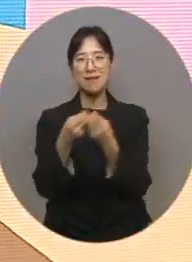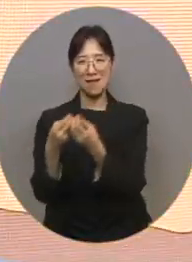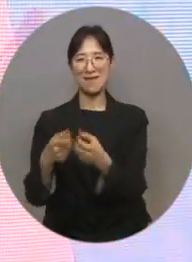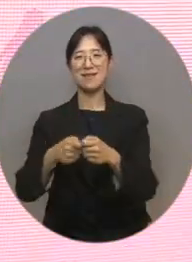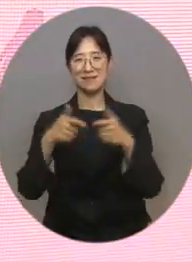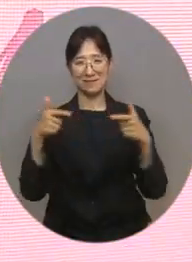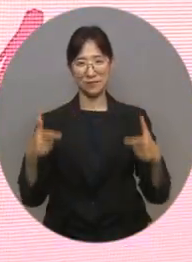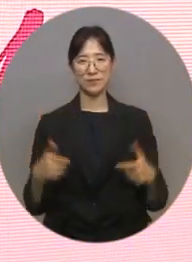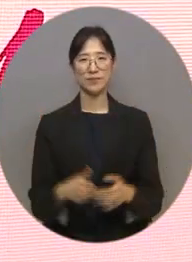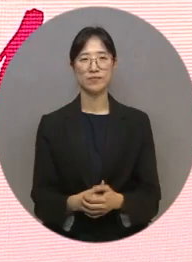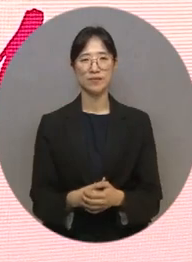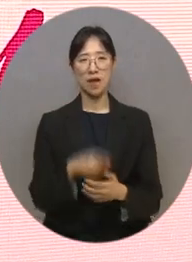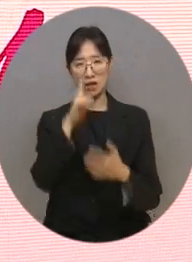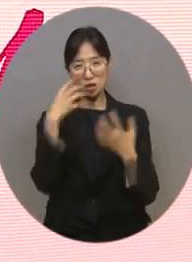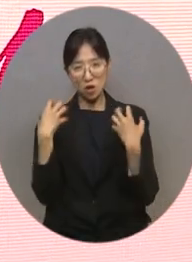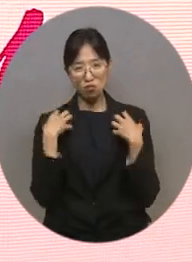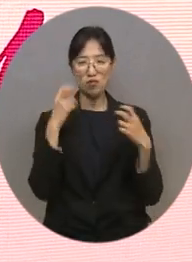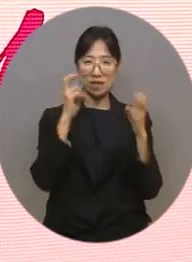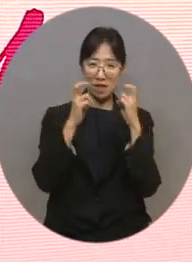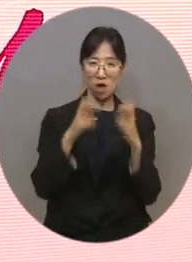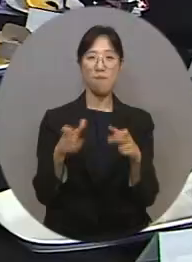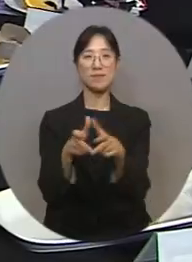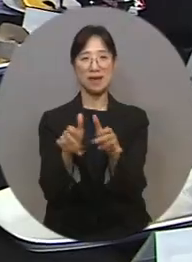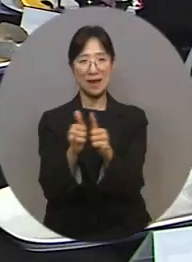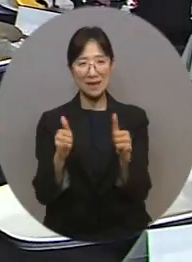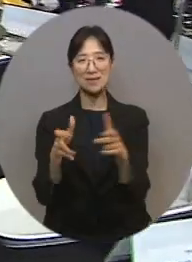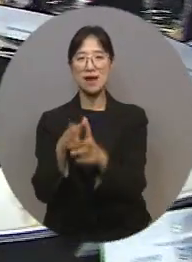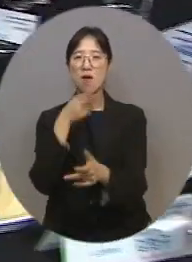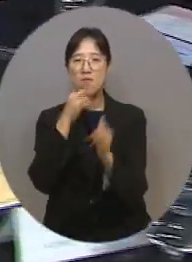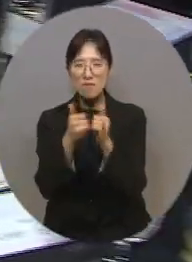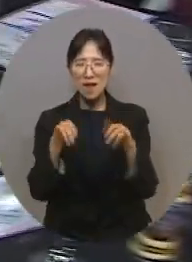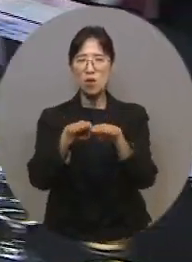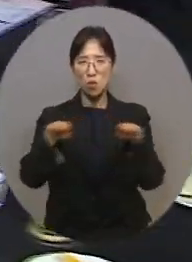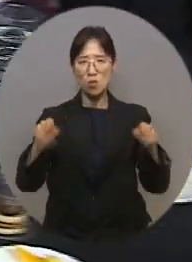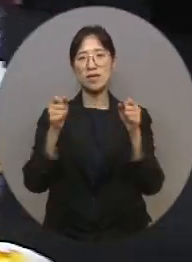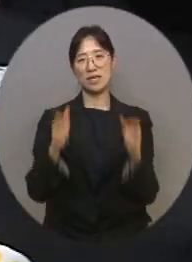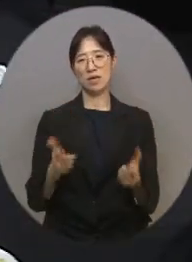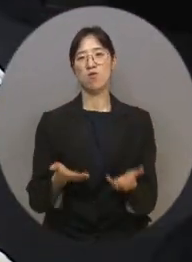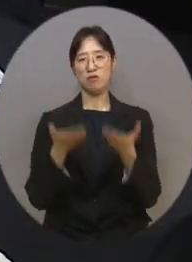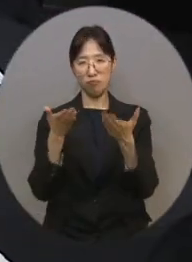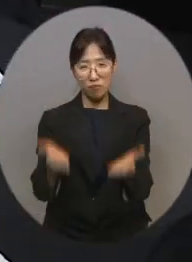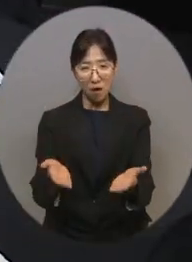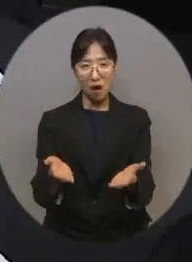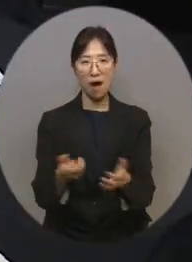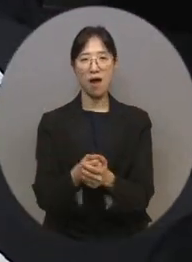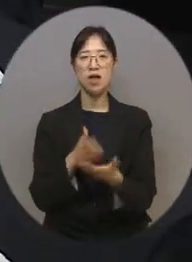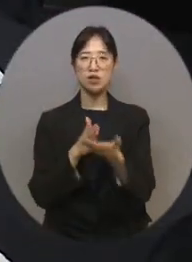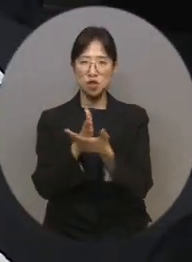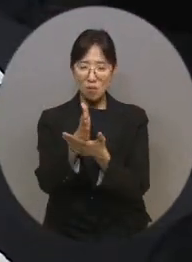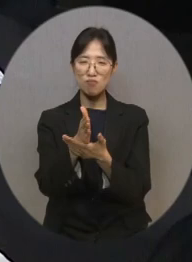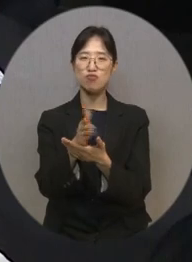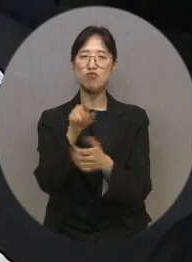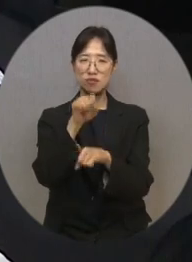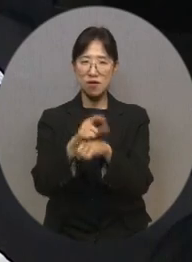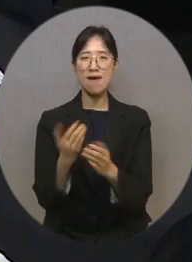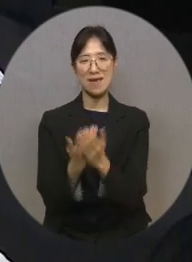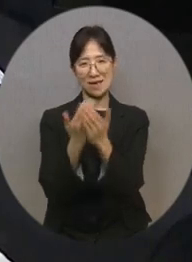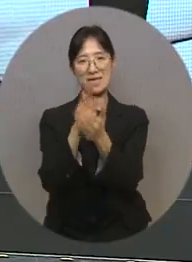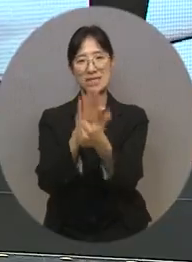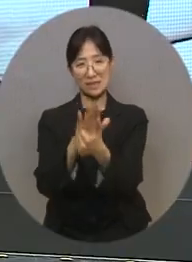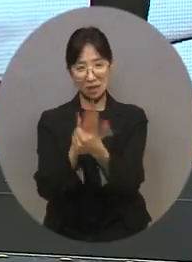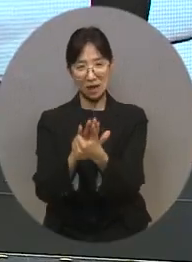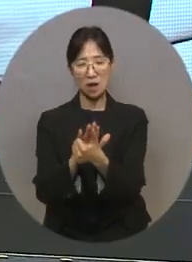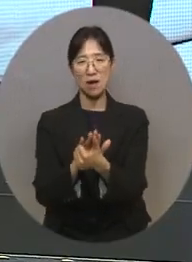늘었습니다. 정부와 기업은 장애인과 비장애인에게 동등한 기회를 보장하고 전문성을 기르도록